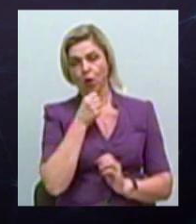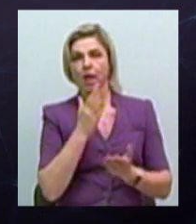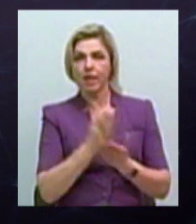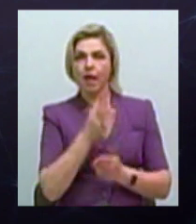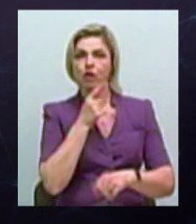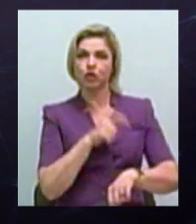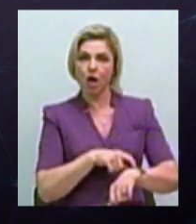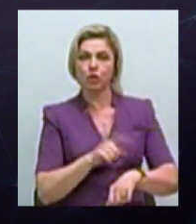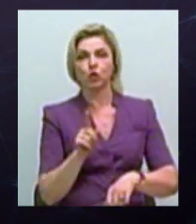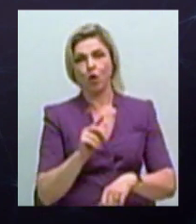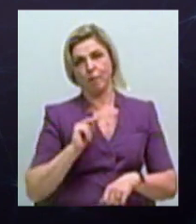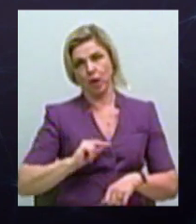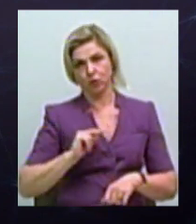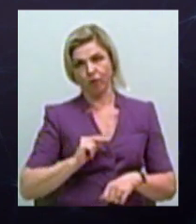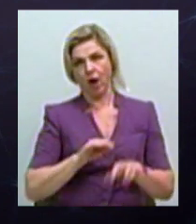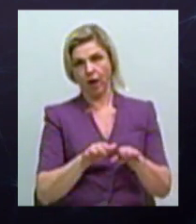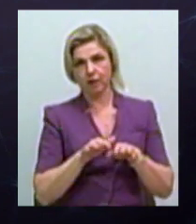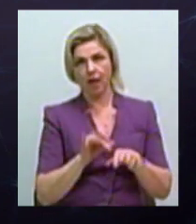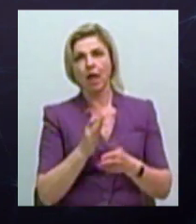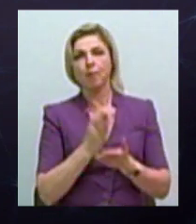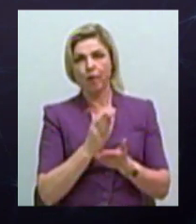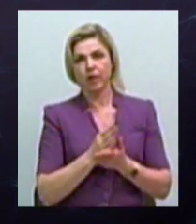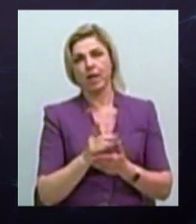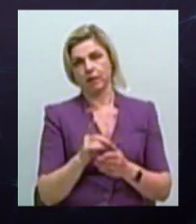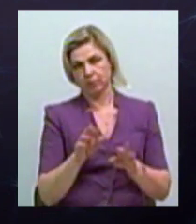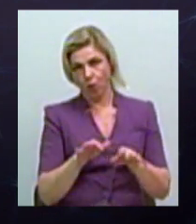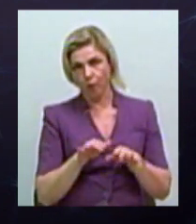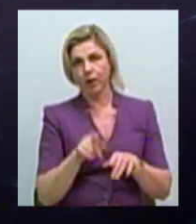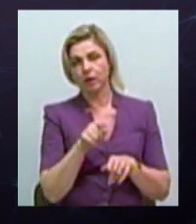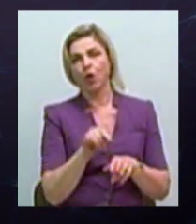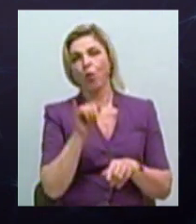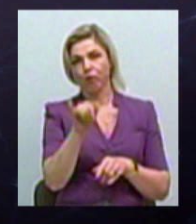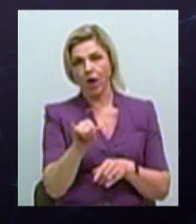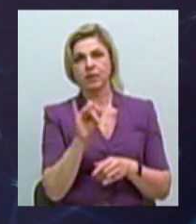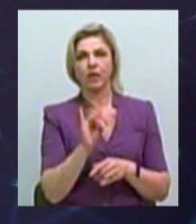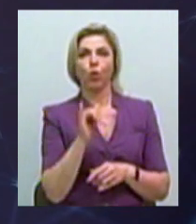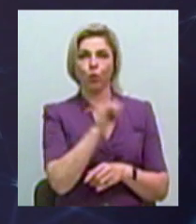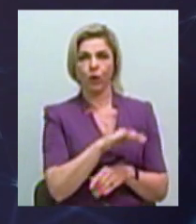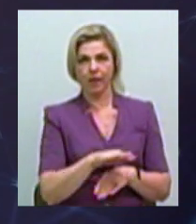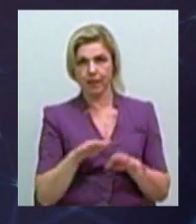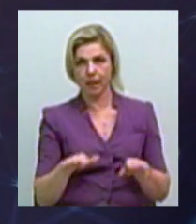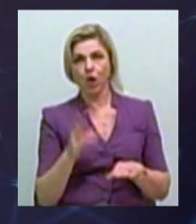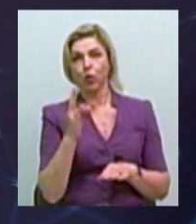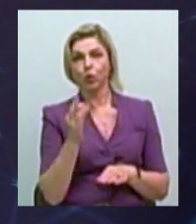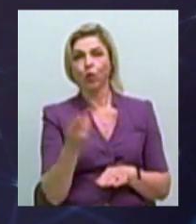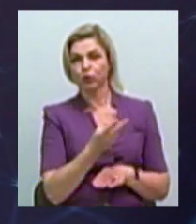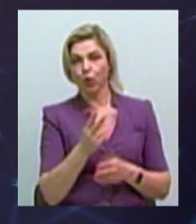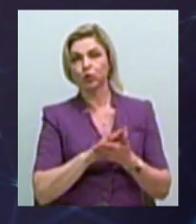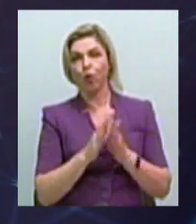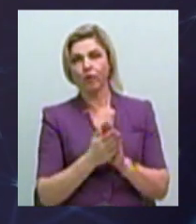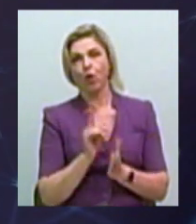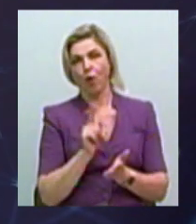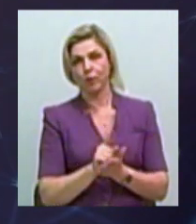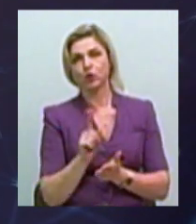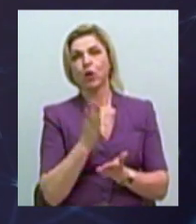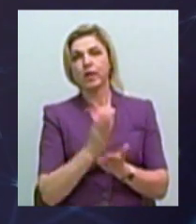щоб попрацювати і дійсно перебувати за комп'ютером, що він є у вас і у вашої дитини. Але ви домовляєтесь обов'язково про те, що